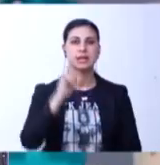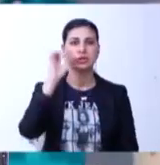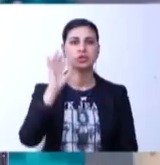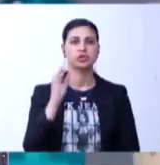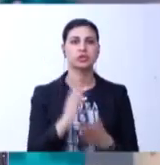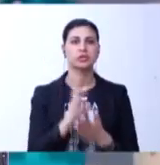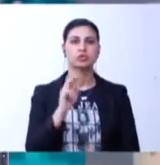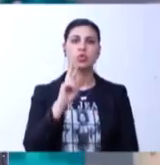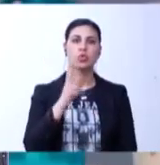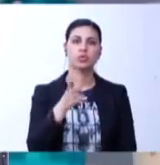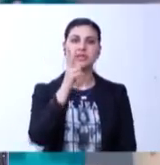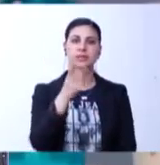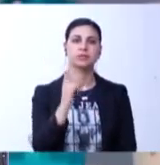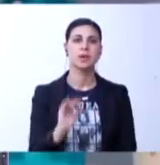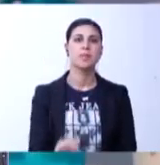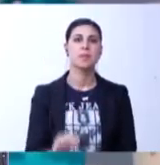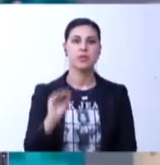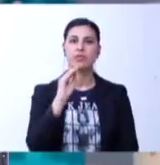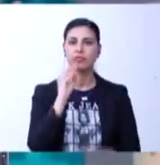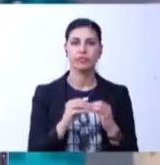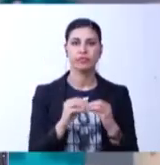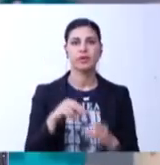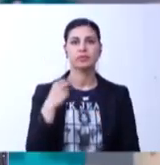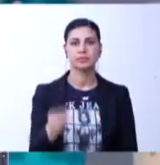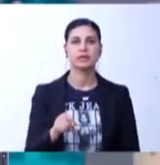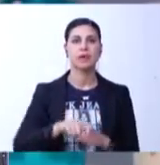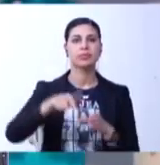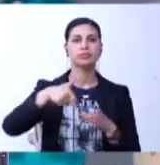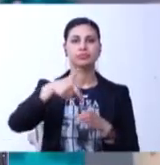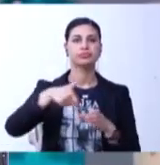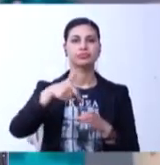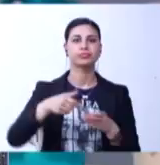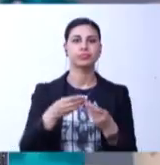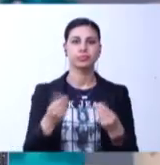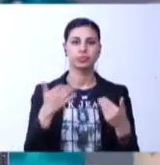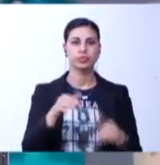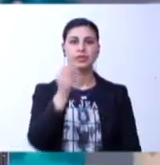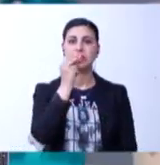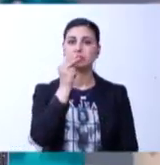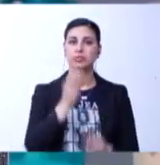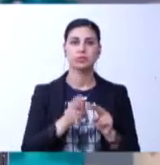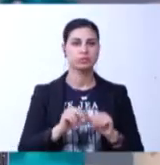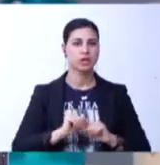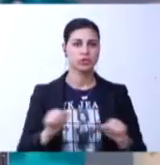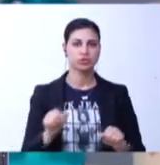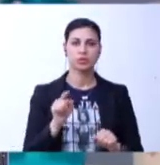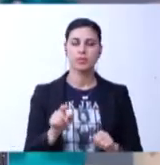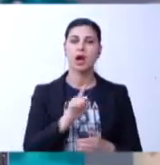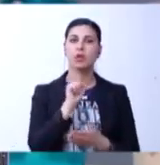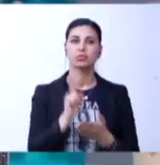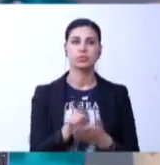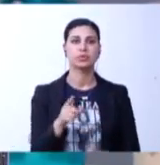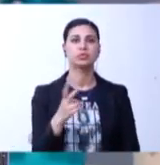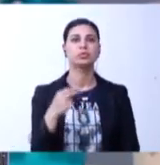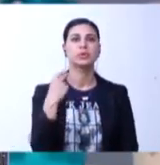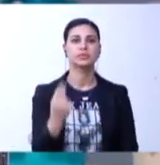რომ 2 წლის ან 3 წლის ბავშვებს ისევ აძლევენ დაბლენდერებულ, დაქუცმაცებულ საჭმელს, რაც არის არასწორი და აუცილებლად მას